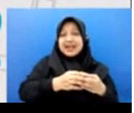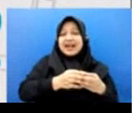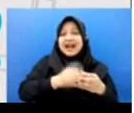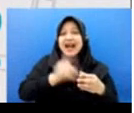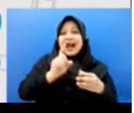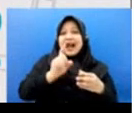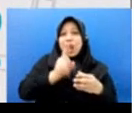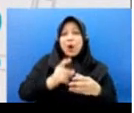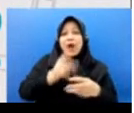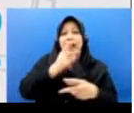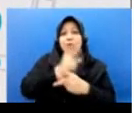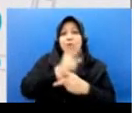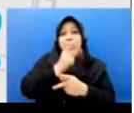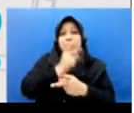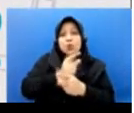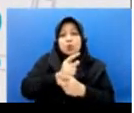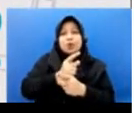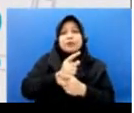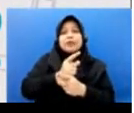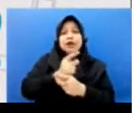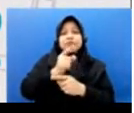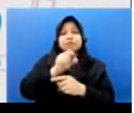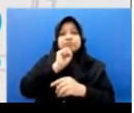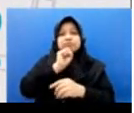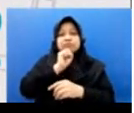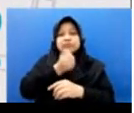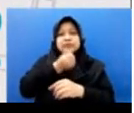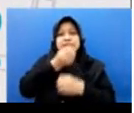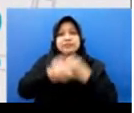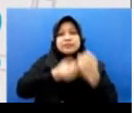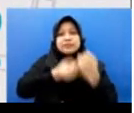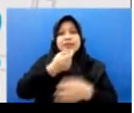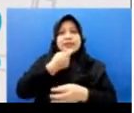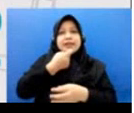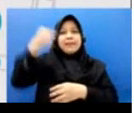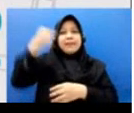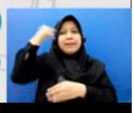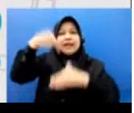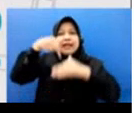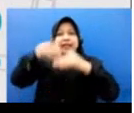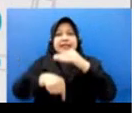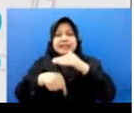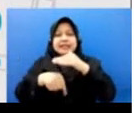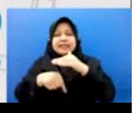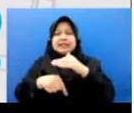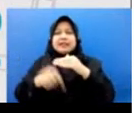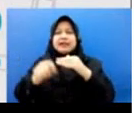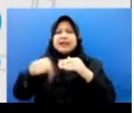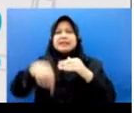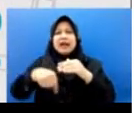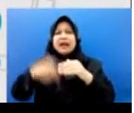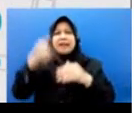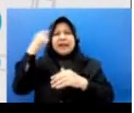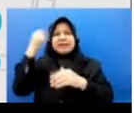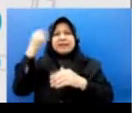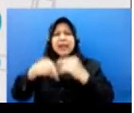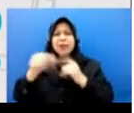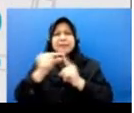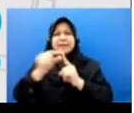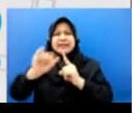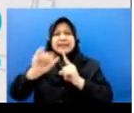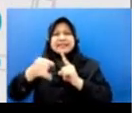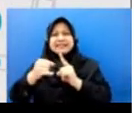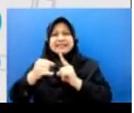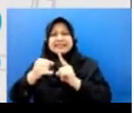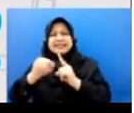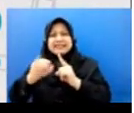untuk berpikir kritis, apalagi sekarang harus dengan PJJ. Pertanyaan kedua ini adalah dari Ibu Yulianti